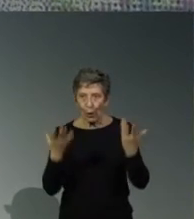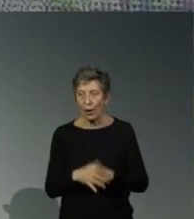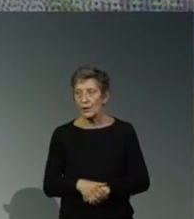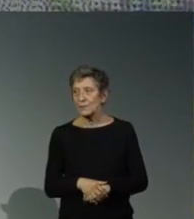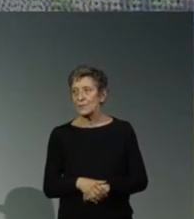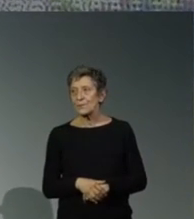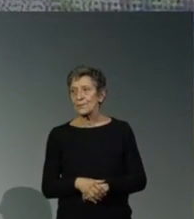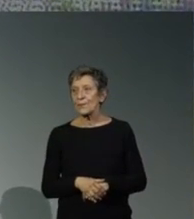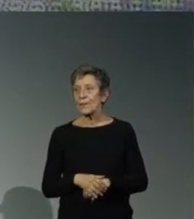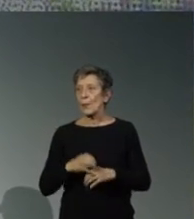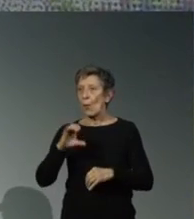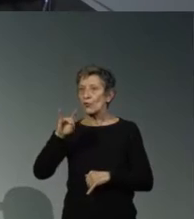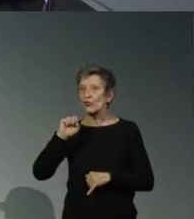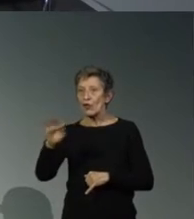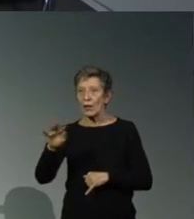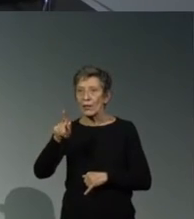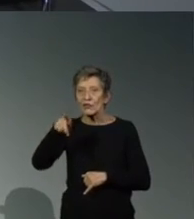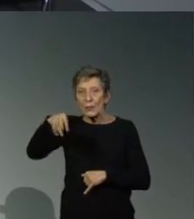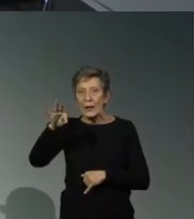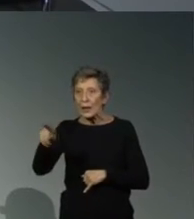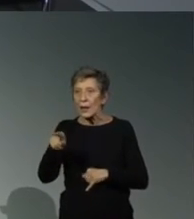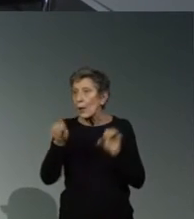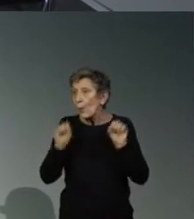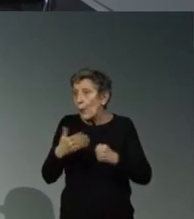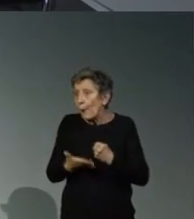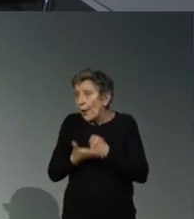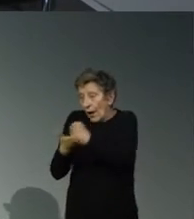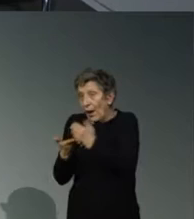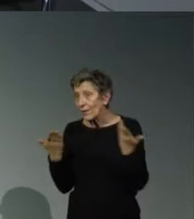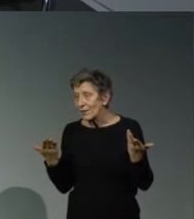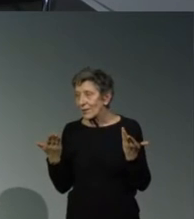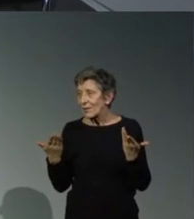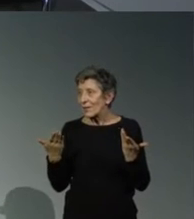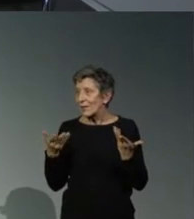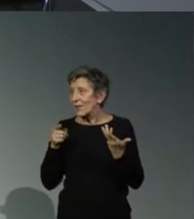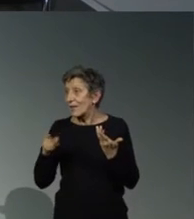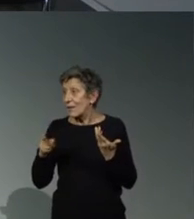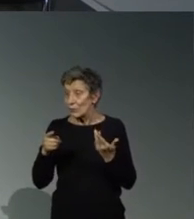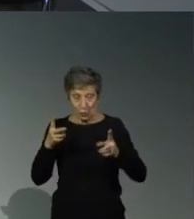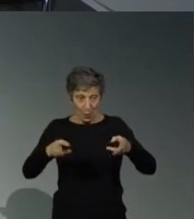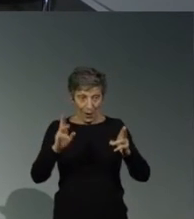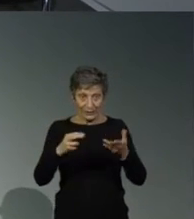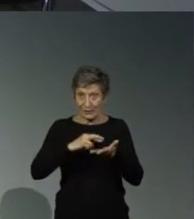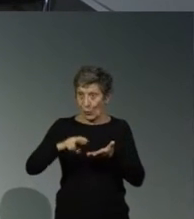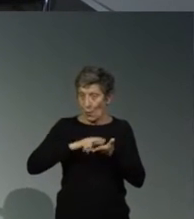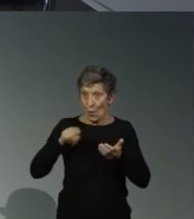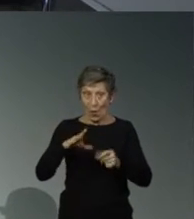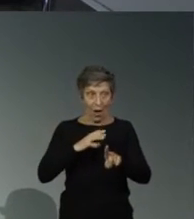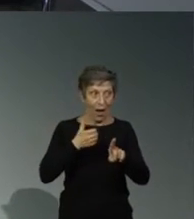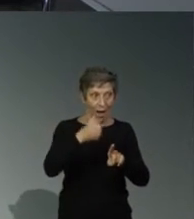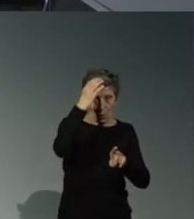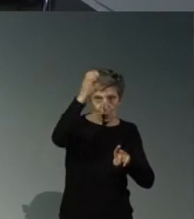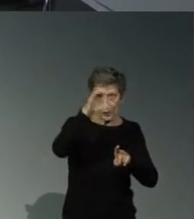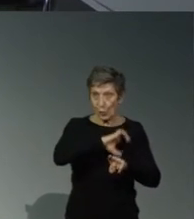Donc, ChatGPT aurait pu vous aider sur les quelques parties où il est question justement d'un des concepteurs qui essaye d'enseigner à un autre